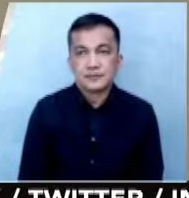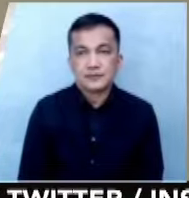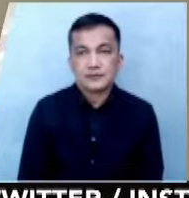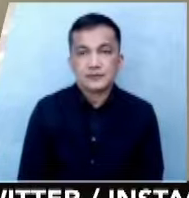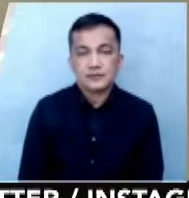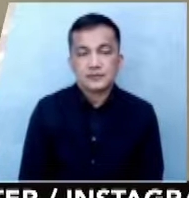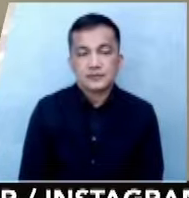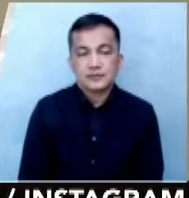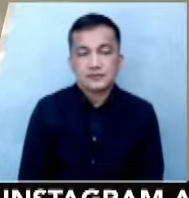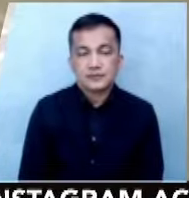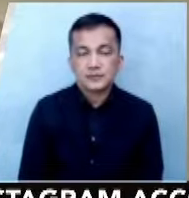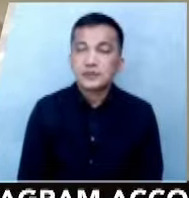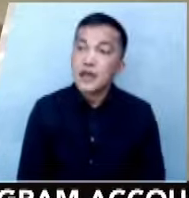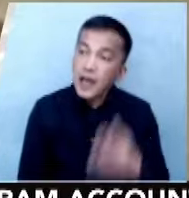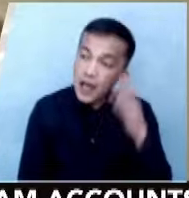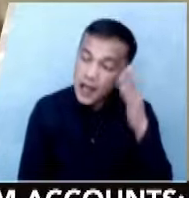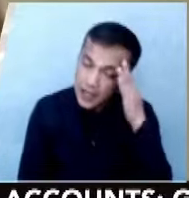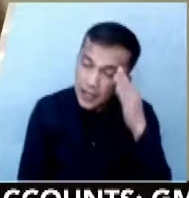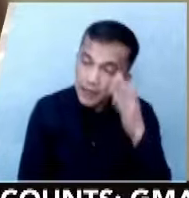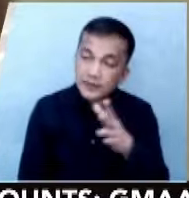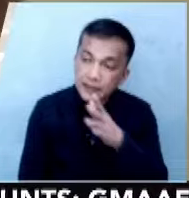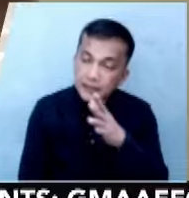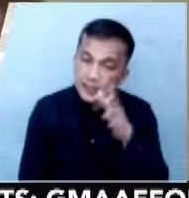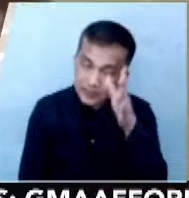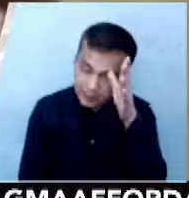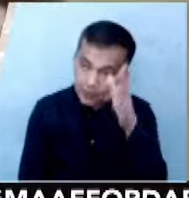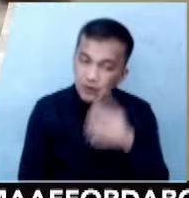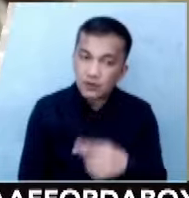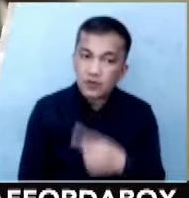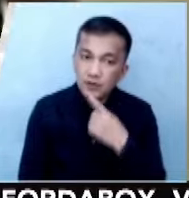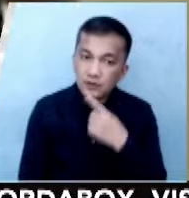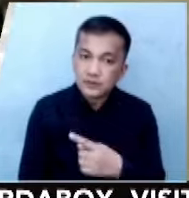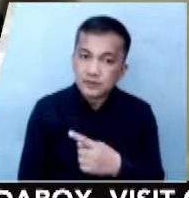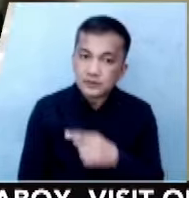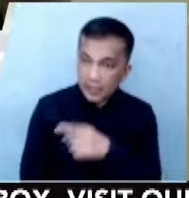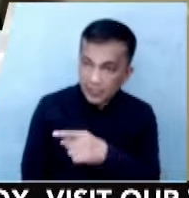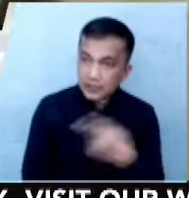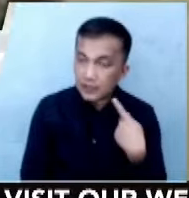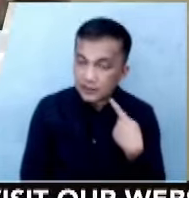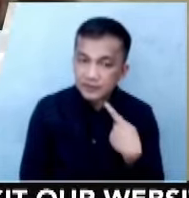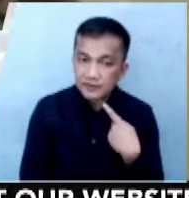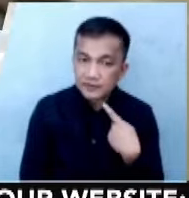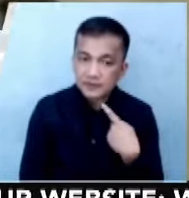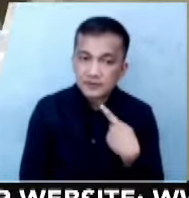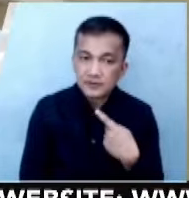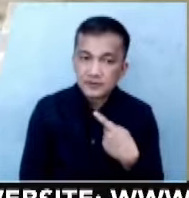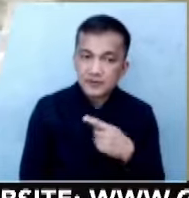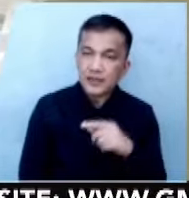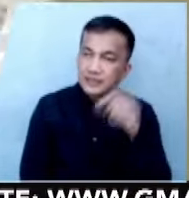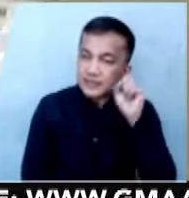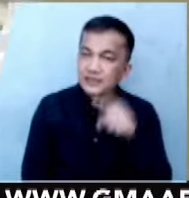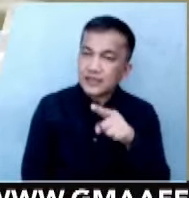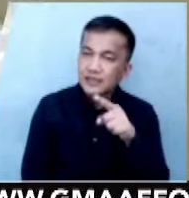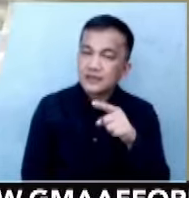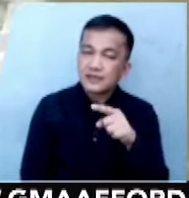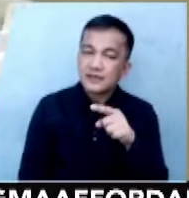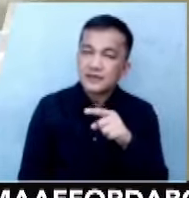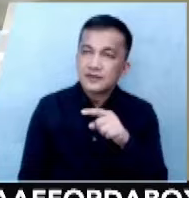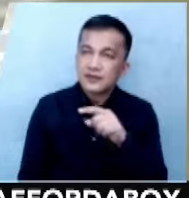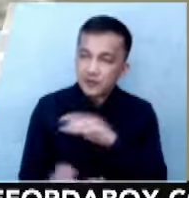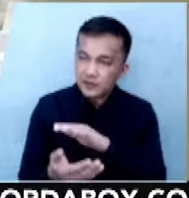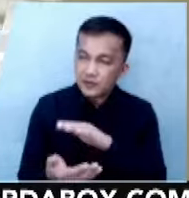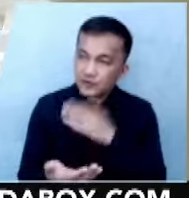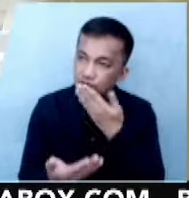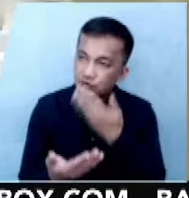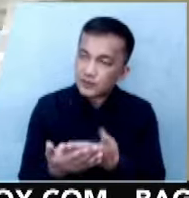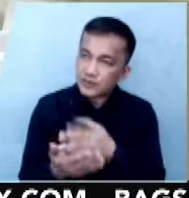Ano mo, tatay at nanay mo? Si May, si May. Si ano na? Andiyan? Si ba? Hi, ate, good morning hapon. Hindi na